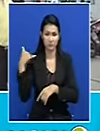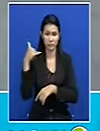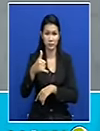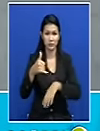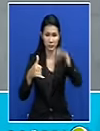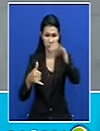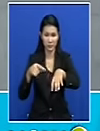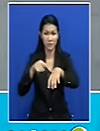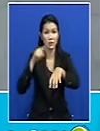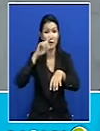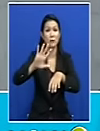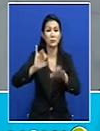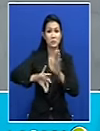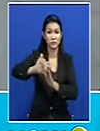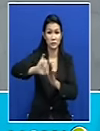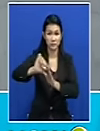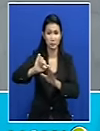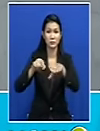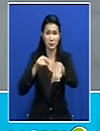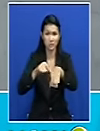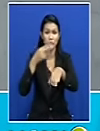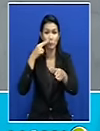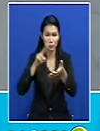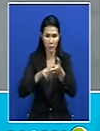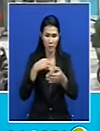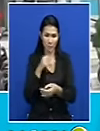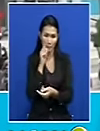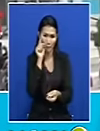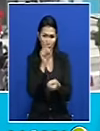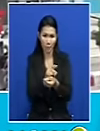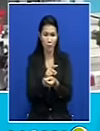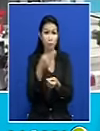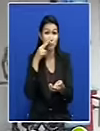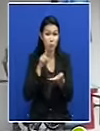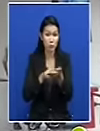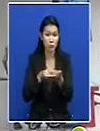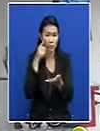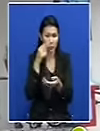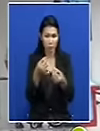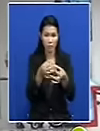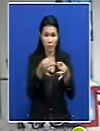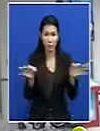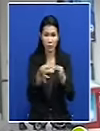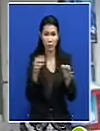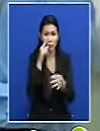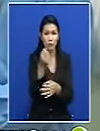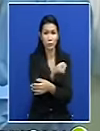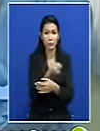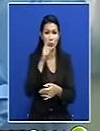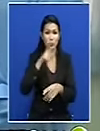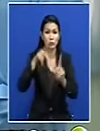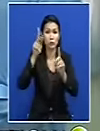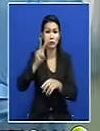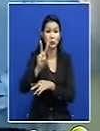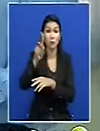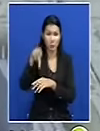วัดเชียงใหม่สาขาสันป่าคอยไปตรวจสอบพบจดหมาย 2,000 ฉบับครับคุณนัทเนื้อหาโจมตีร่างรัฐธรรมนูญ